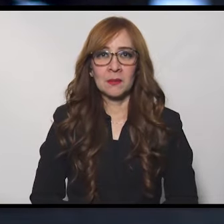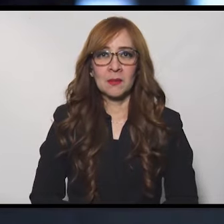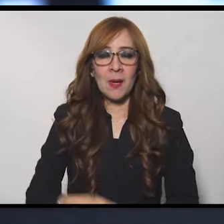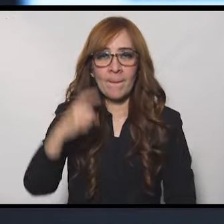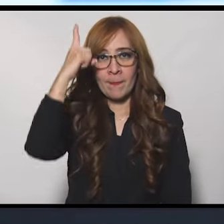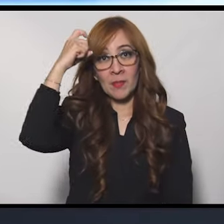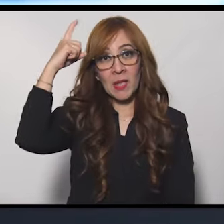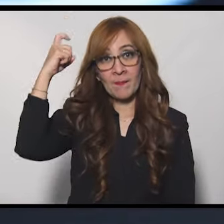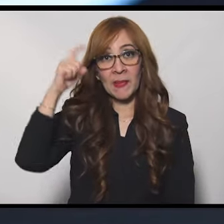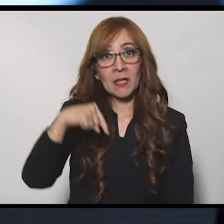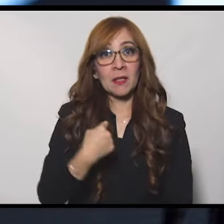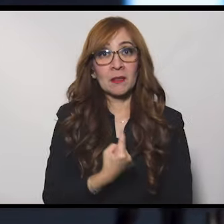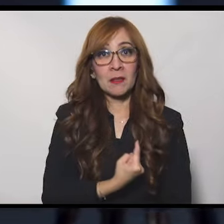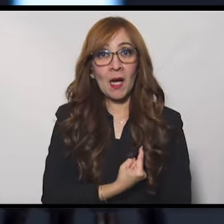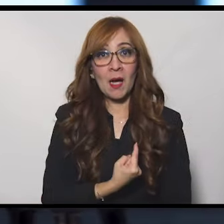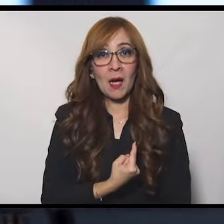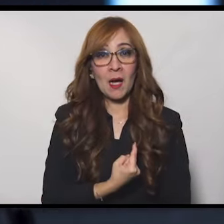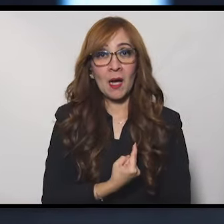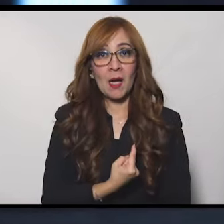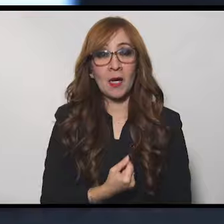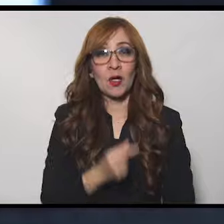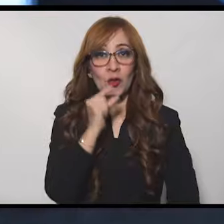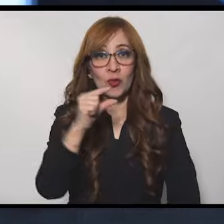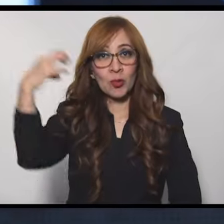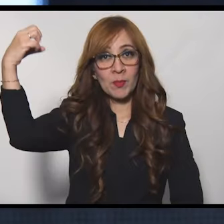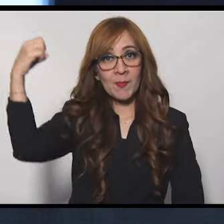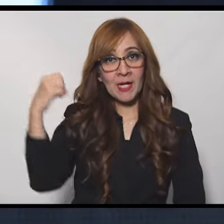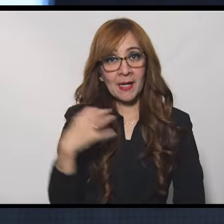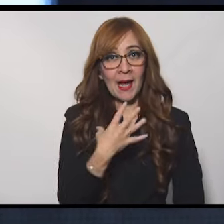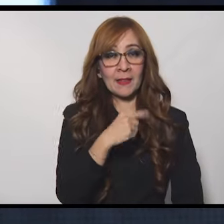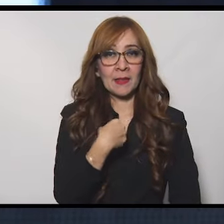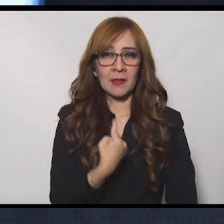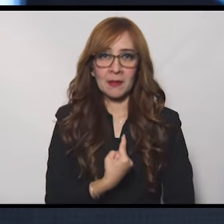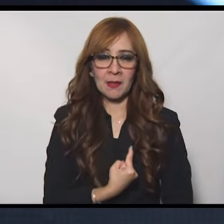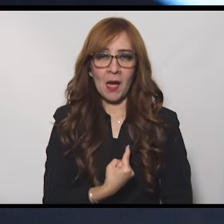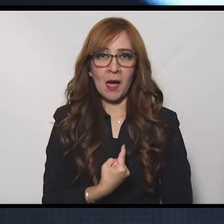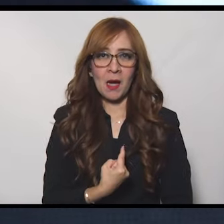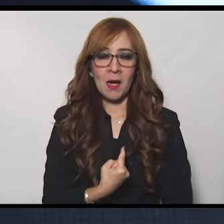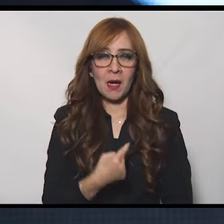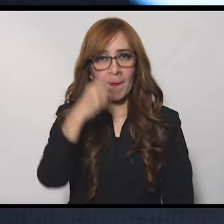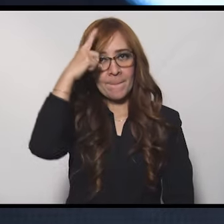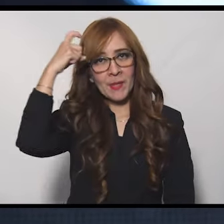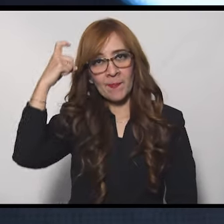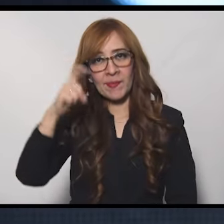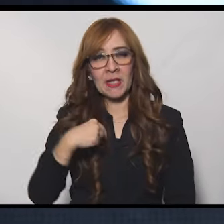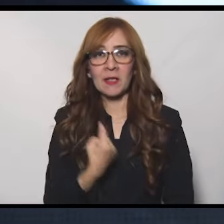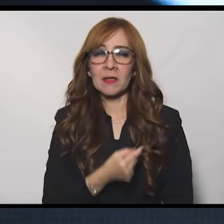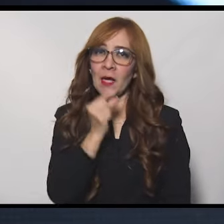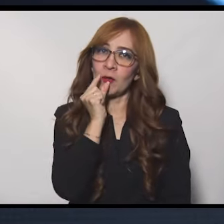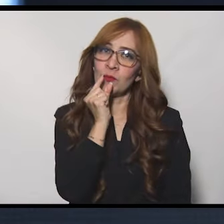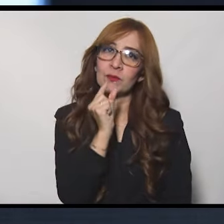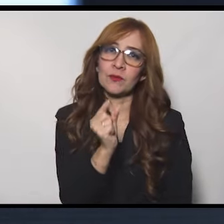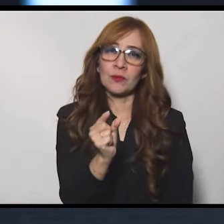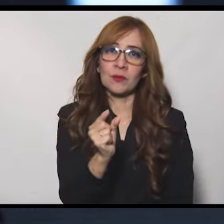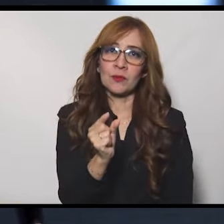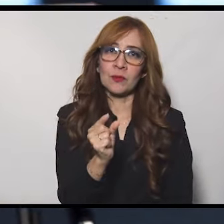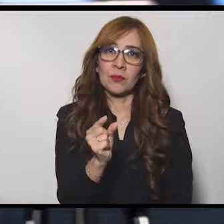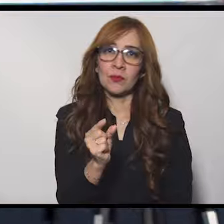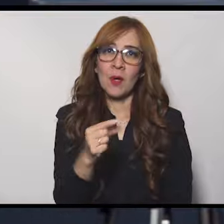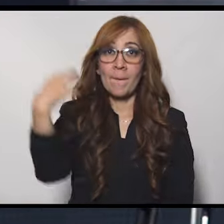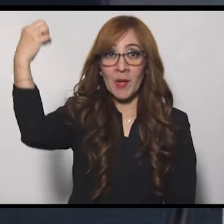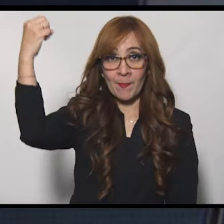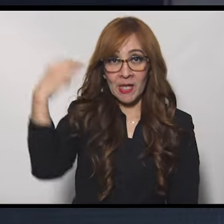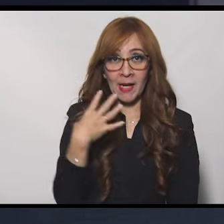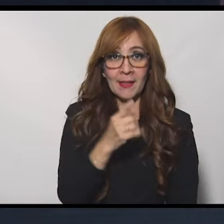Our dream is to bless us. Our dream untuk memberkati